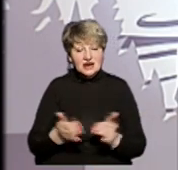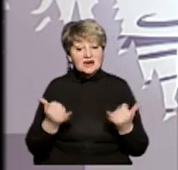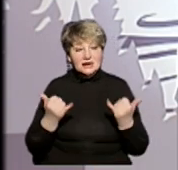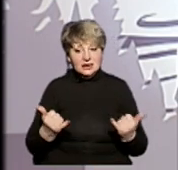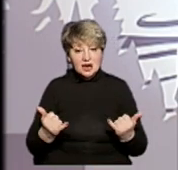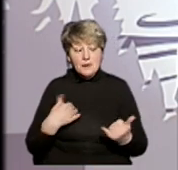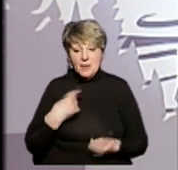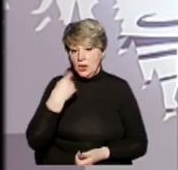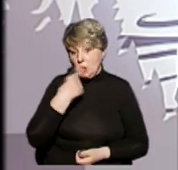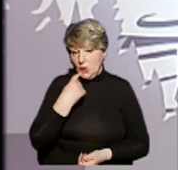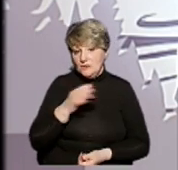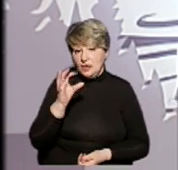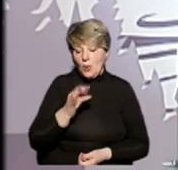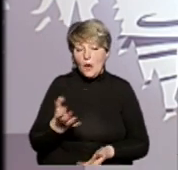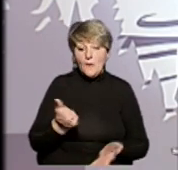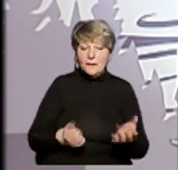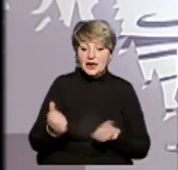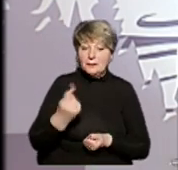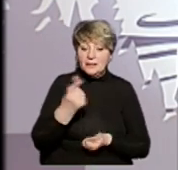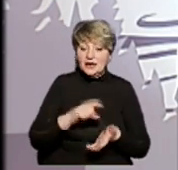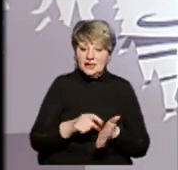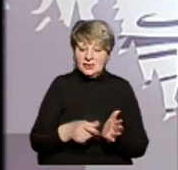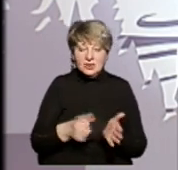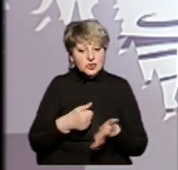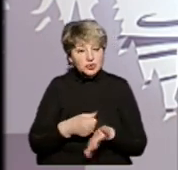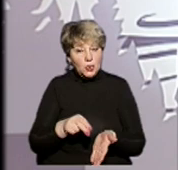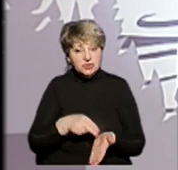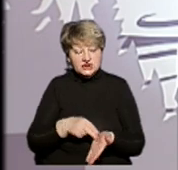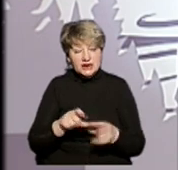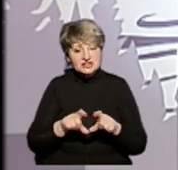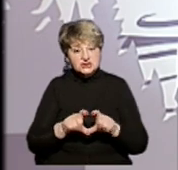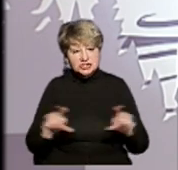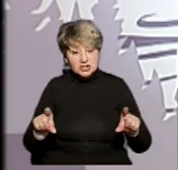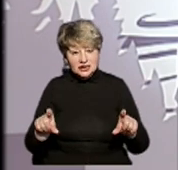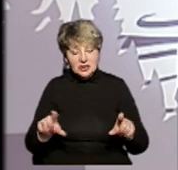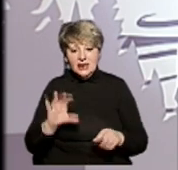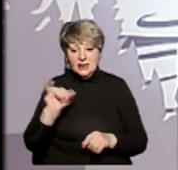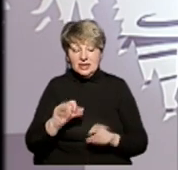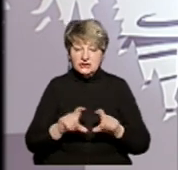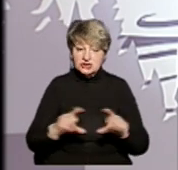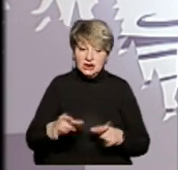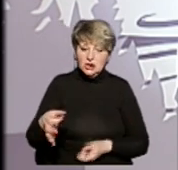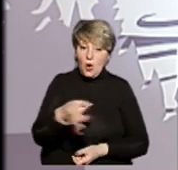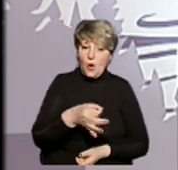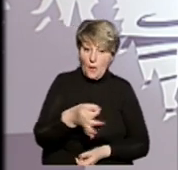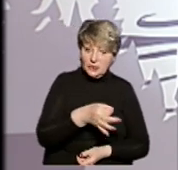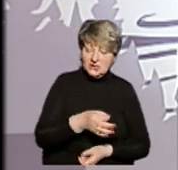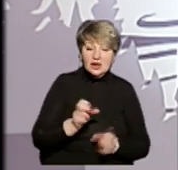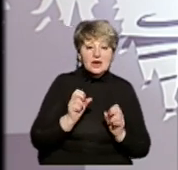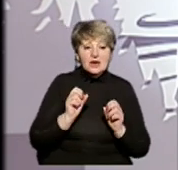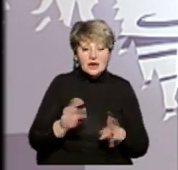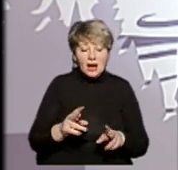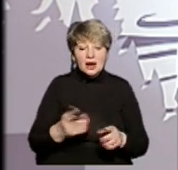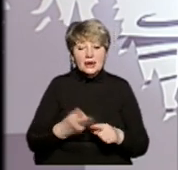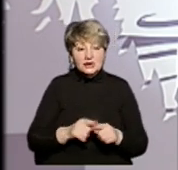зараз. Власне, ми говорили про прийом першачків до черкаських шкіл і шкіл області. Власне, як це відбувалося,